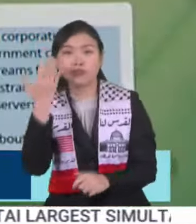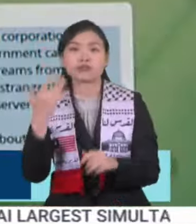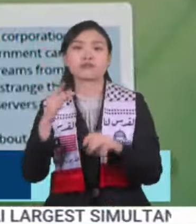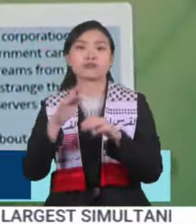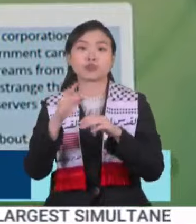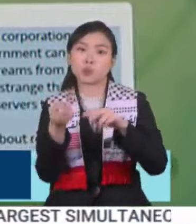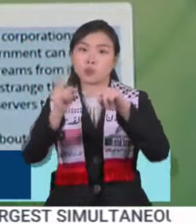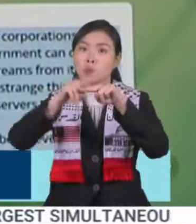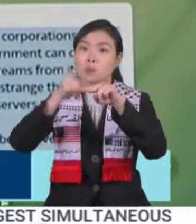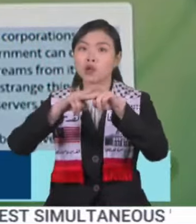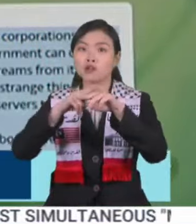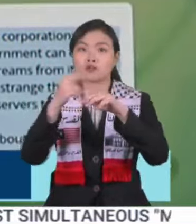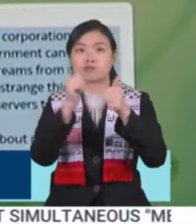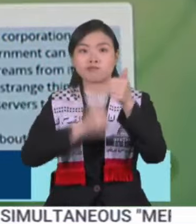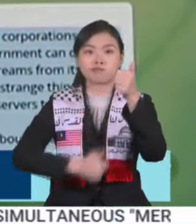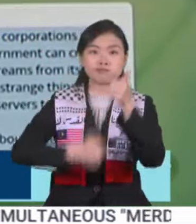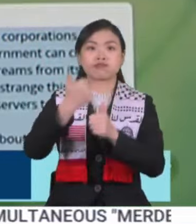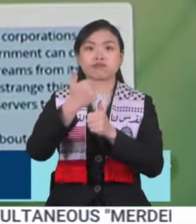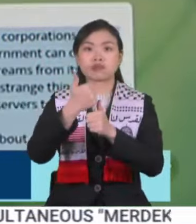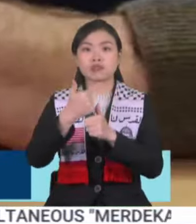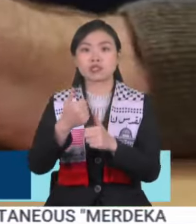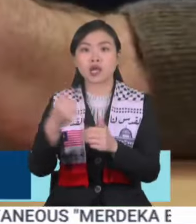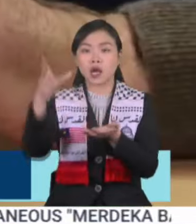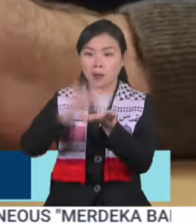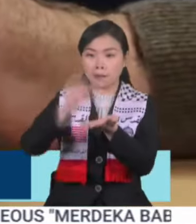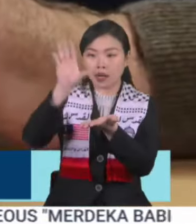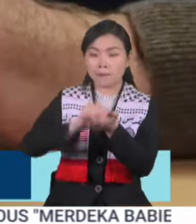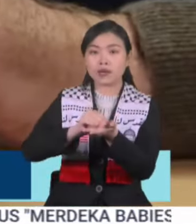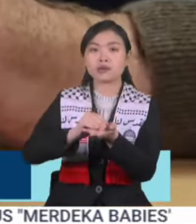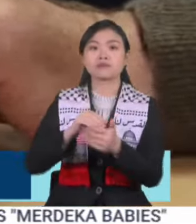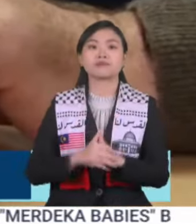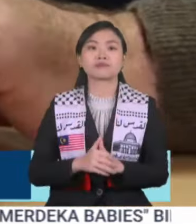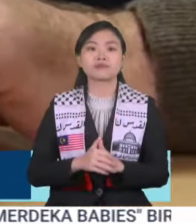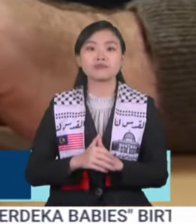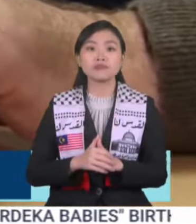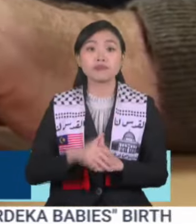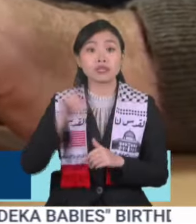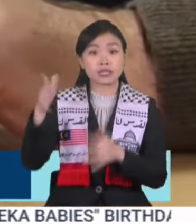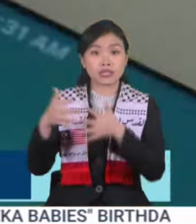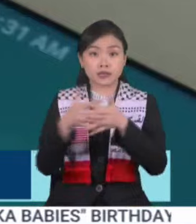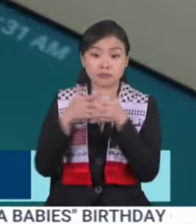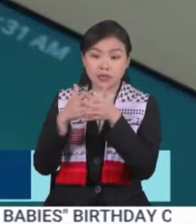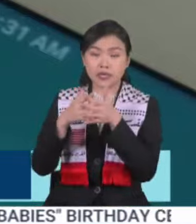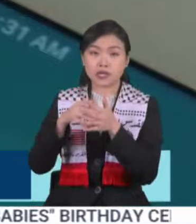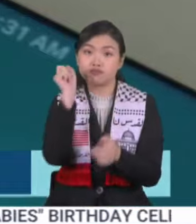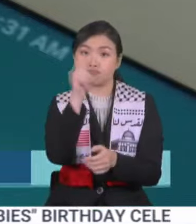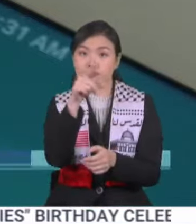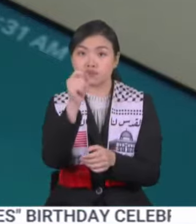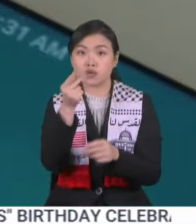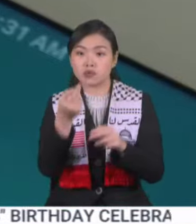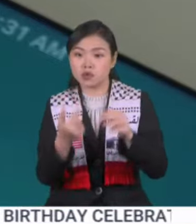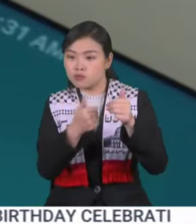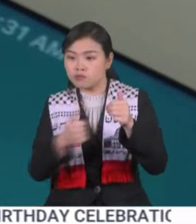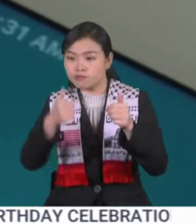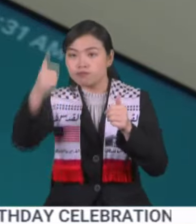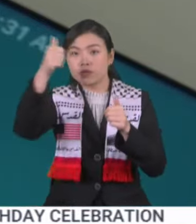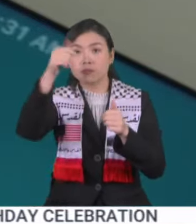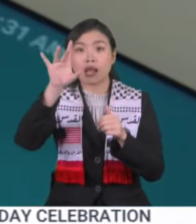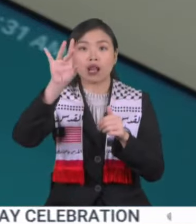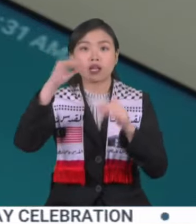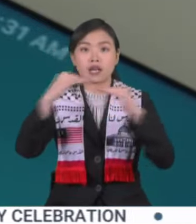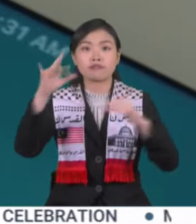dalam kategori social networks dan ketiga dalam kalangan semua aplikasi. Sementara di Amerika, kedudukan Telegram naik ke tempat ke-8